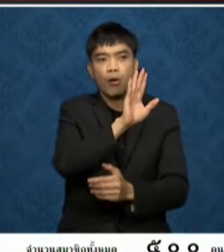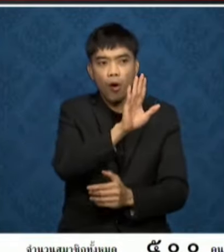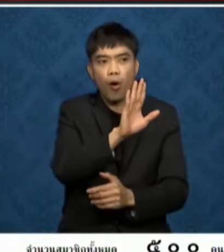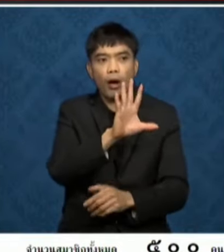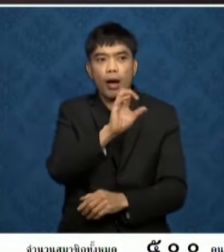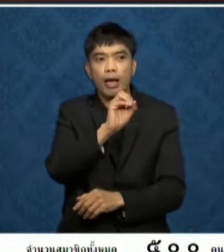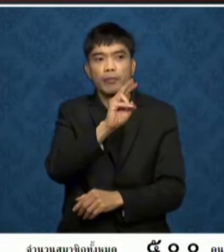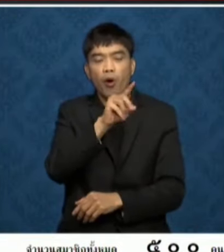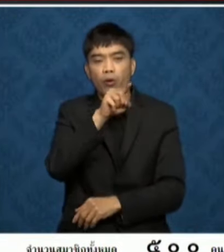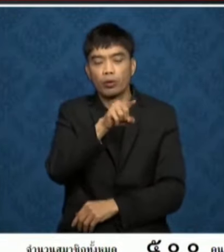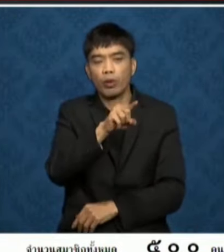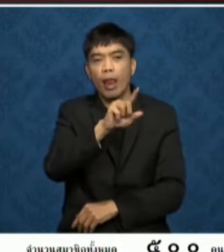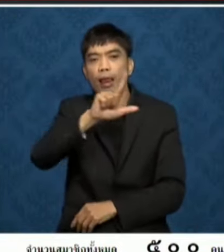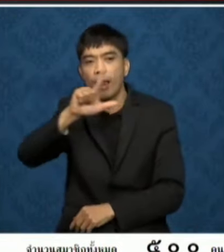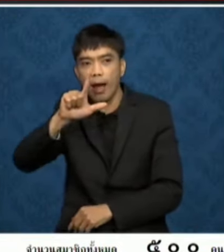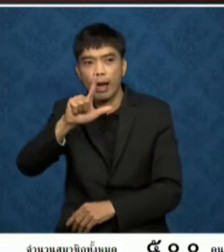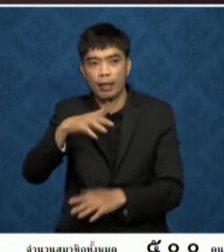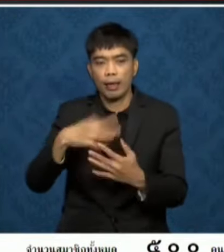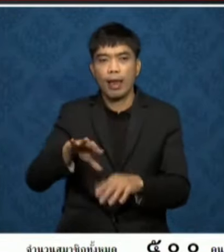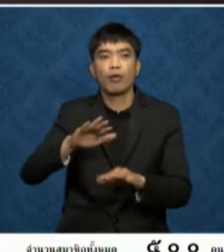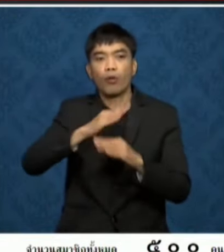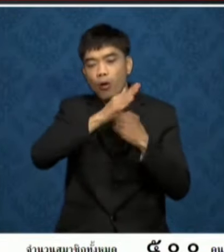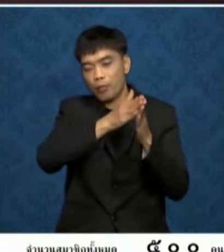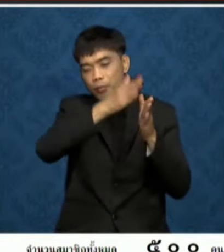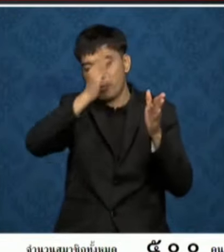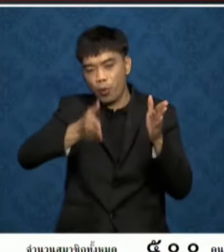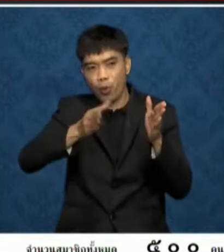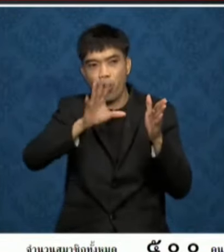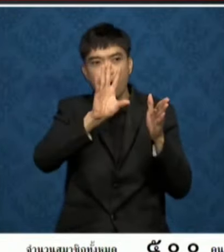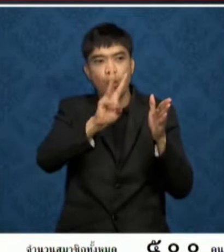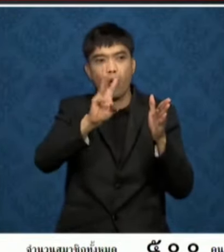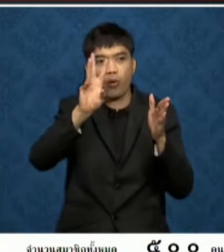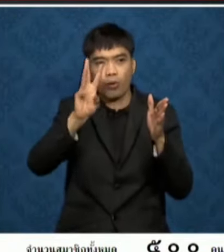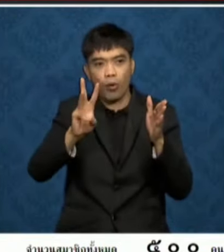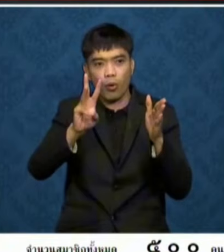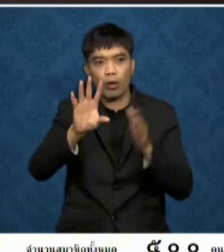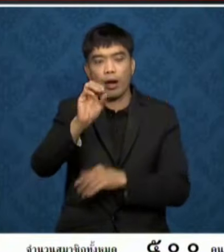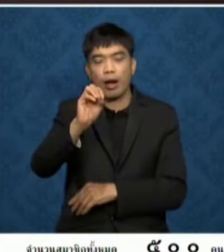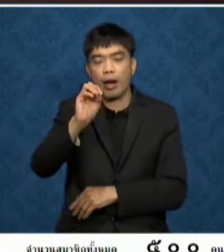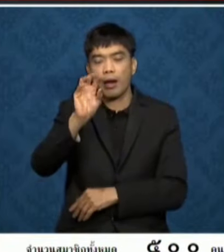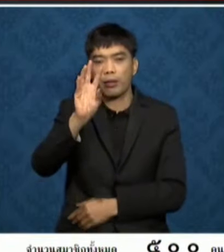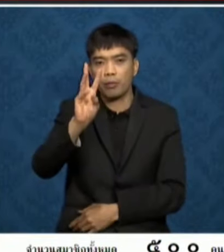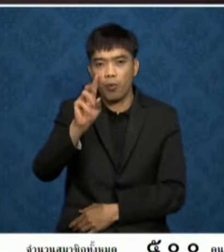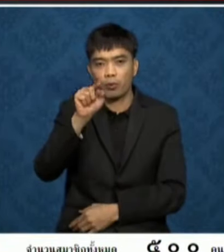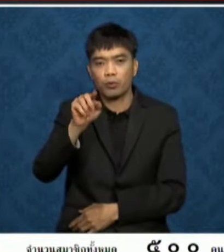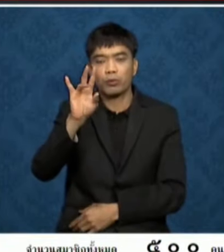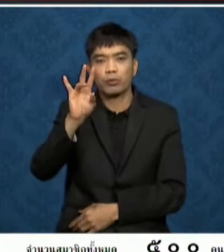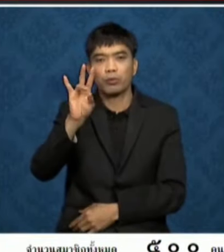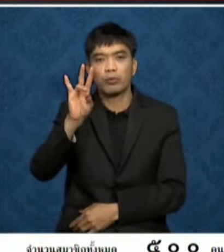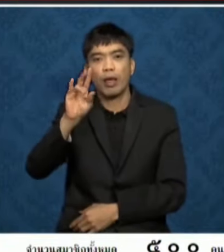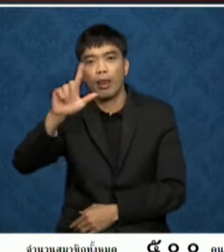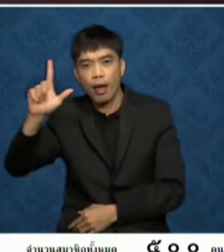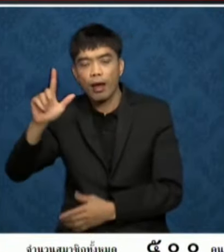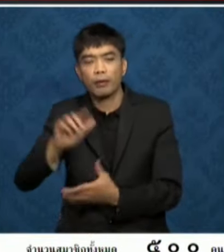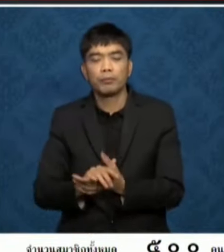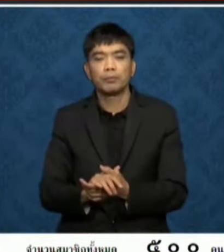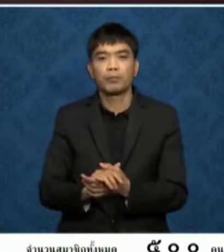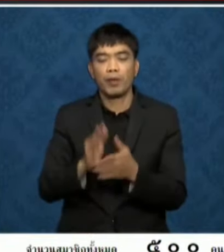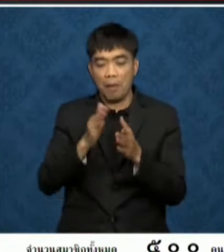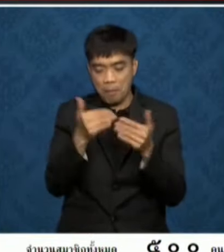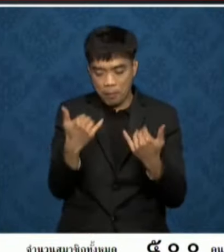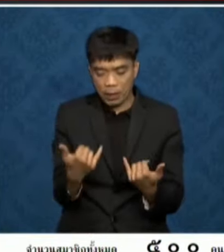นุมัติงบประมาณอีก185ล้านบาทและปี66ก็ยังมีการอนุมัติงบประมาณอีก56ล้านบาทจนมาถึง